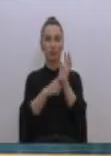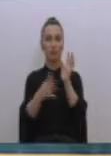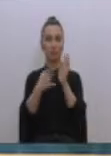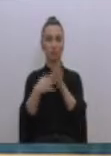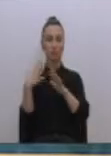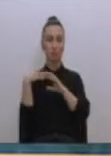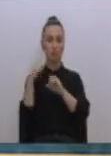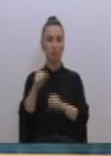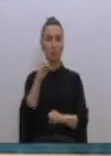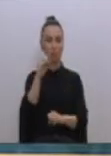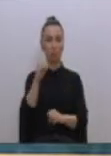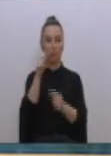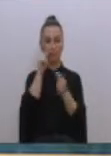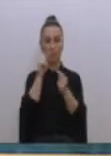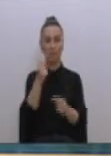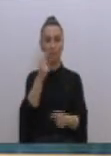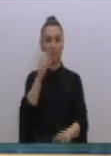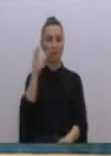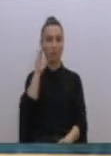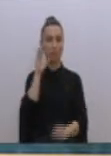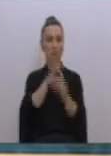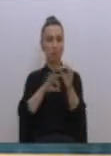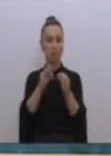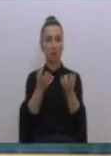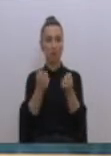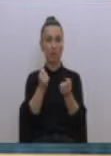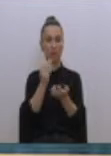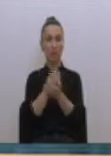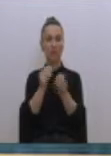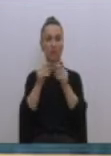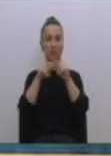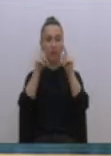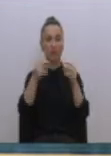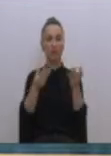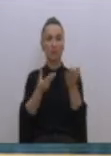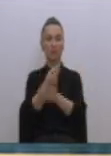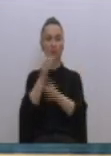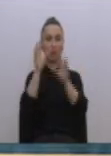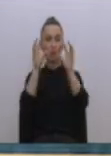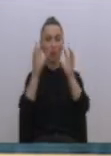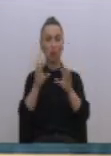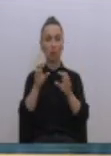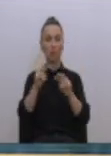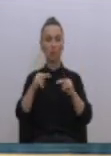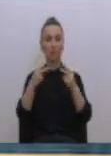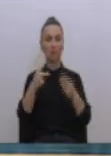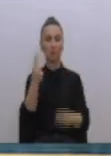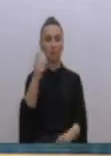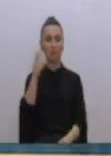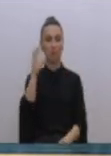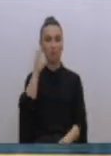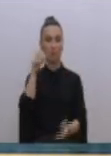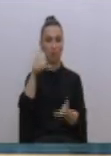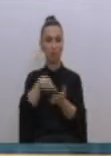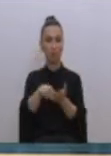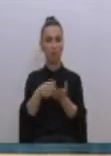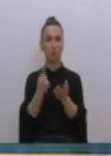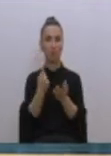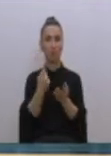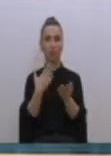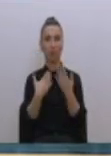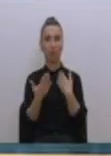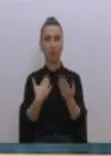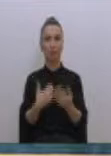Am ochrenul ulici na Audegi, proiectul Privilei Mosmet Mirabuli. Am o epacheci sa ajutat dat se voleva și sau Privilei Mosmet, tot ce a tot cancescus regimul.